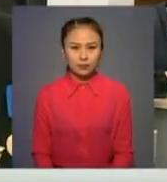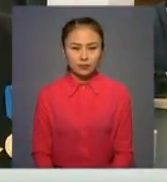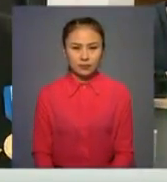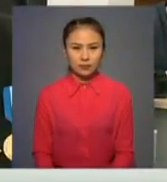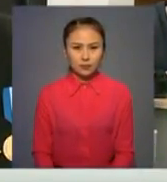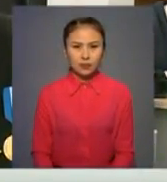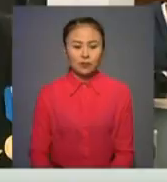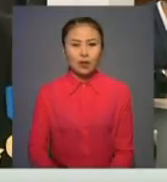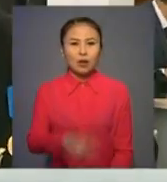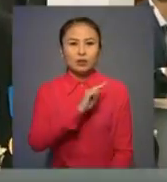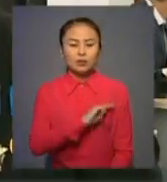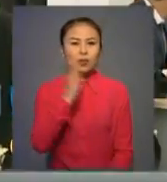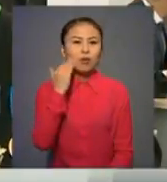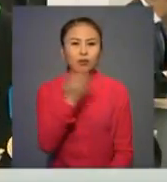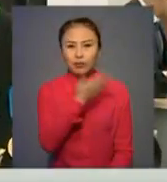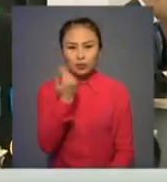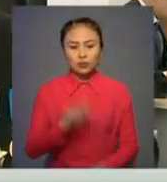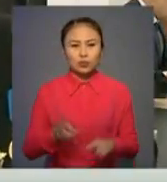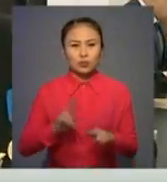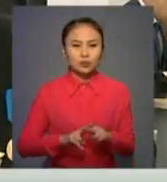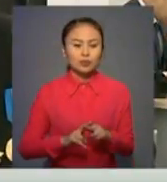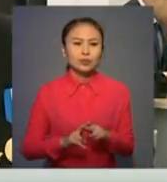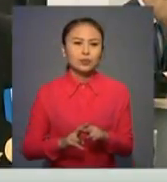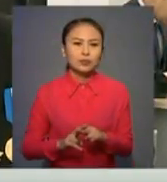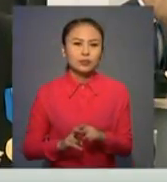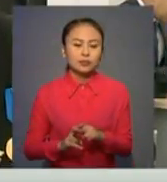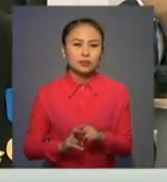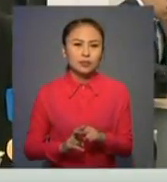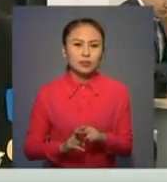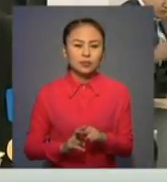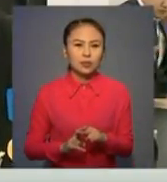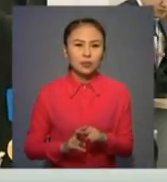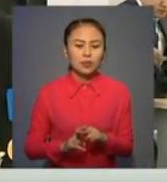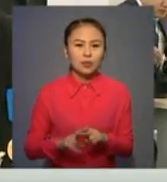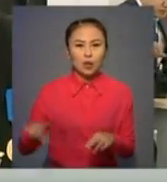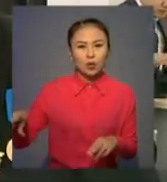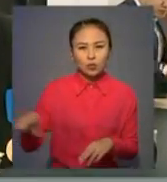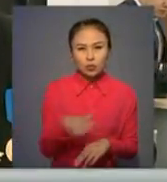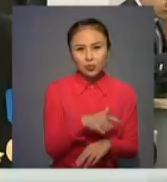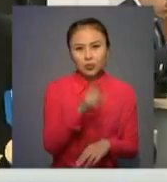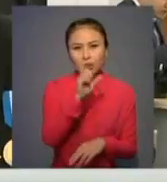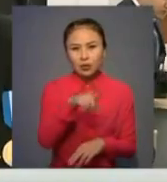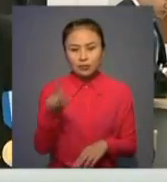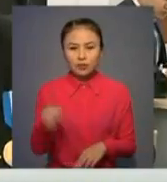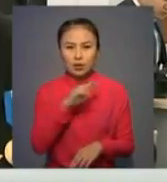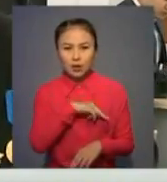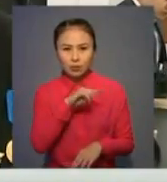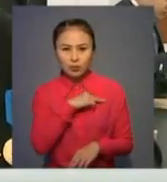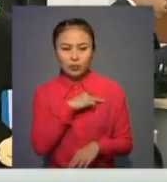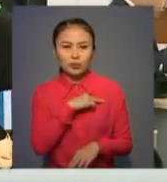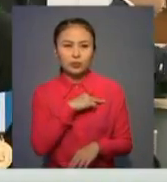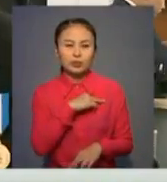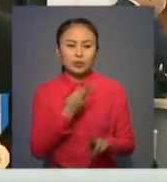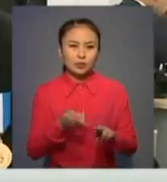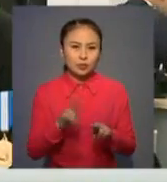Жұмыстың жеңілі жоқ қой. Енді бізде күндіз-түні жолда халықтың алдында қызмет жасаймыз. Бұл